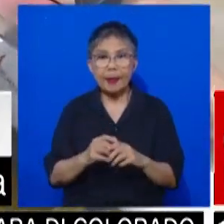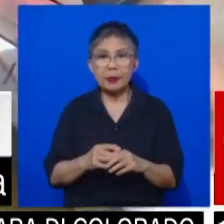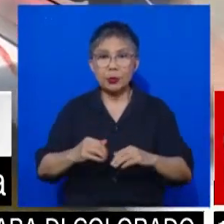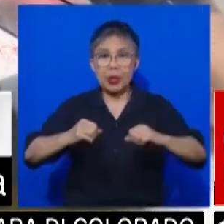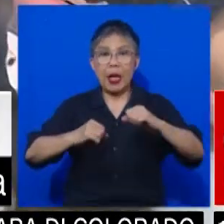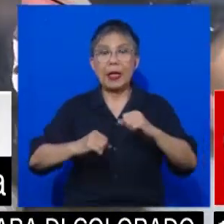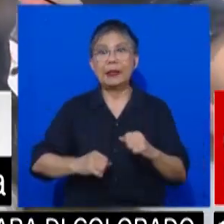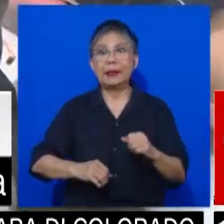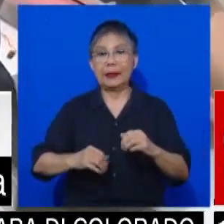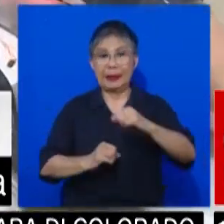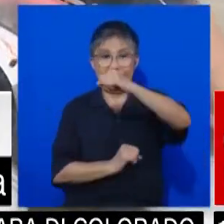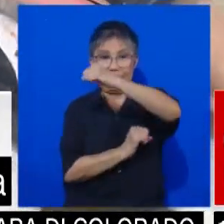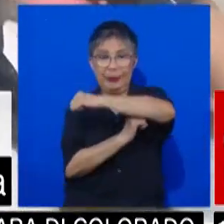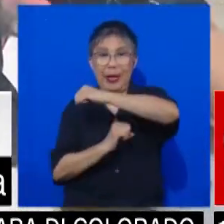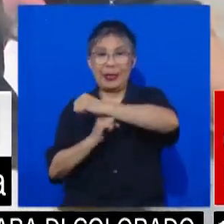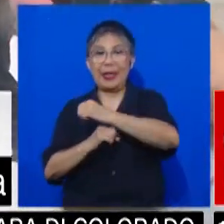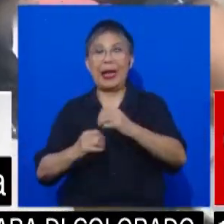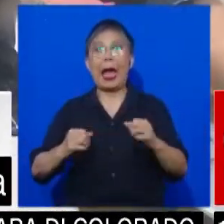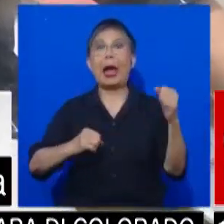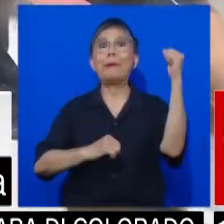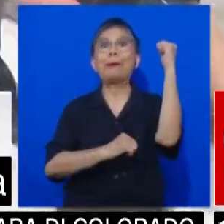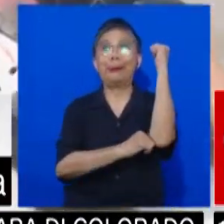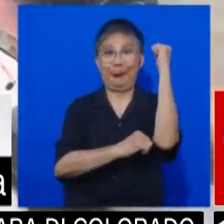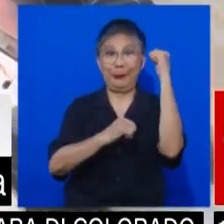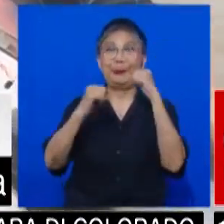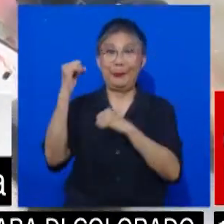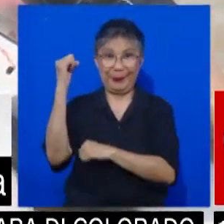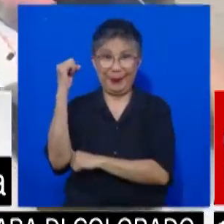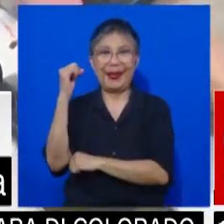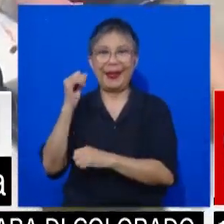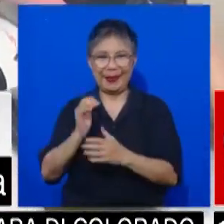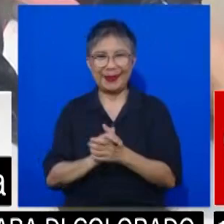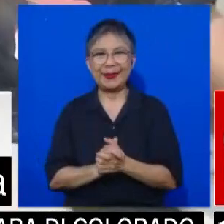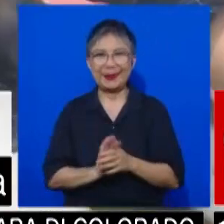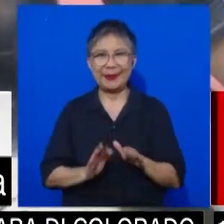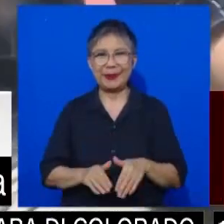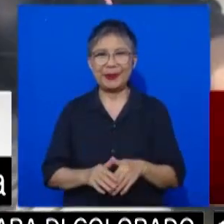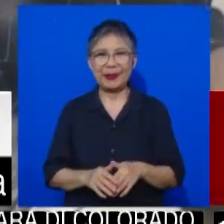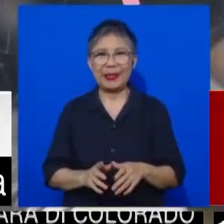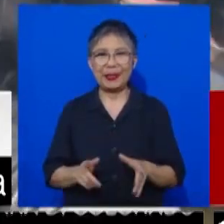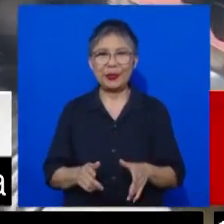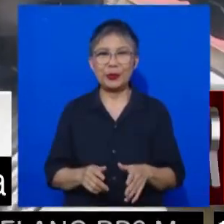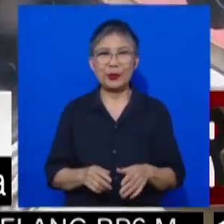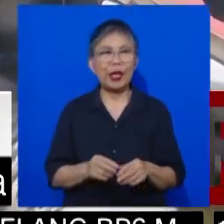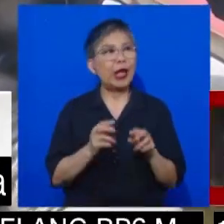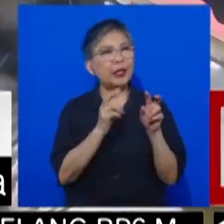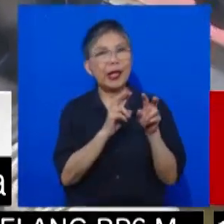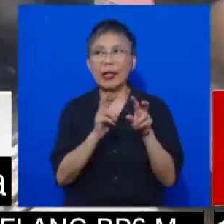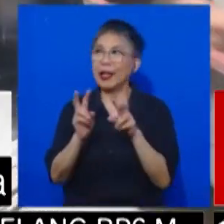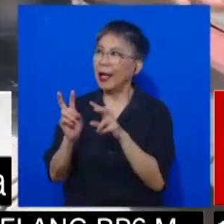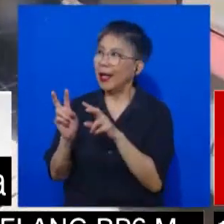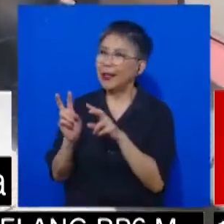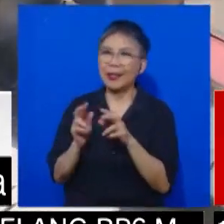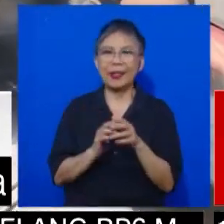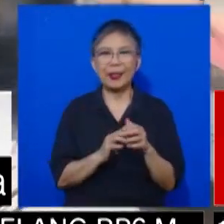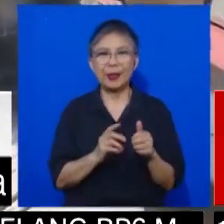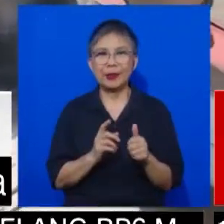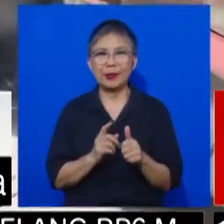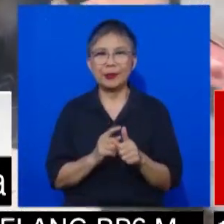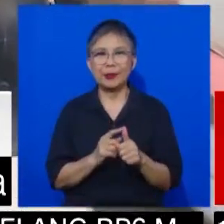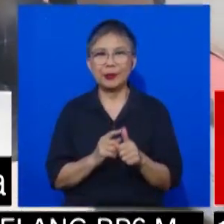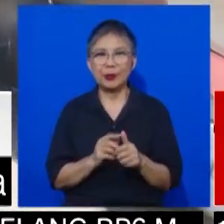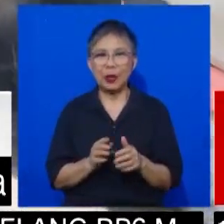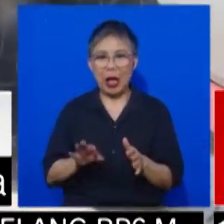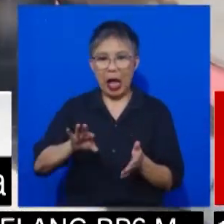jembatan Ampera yang ada di belakang saya ini. Selain itu, kita juga disuguhi sensasi dengan